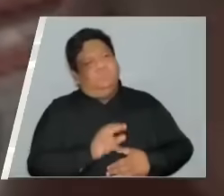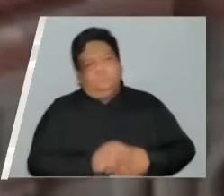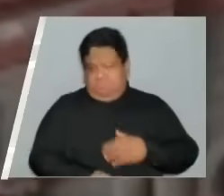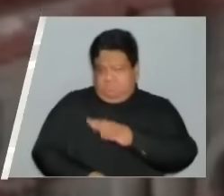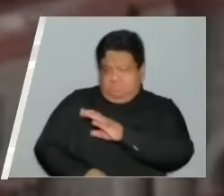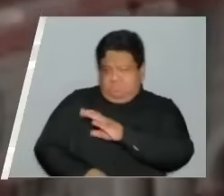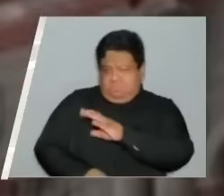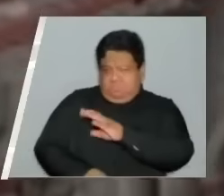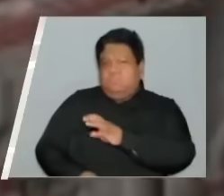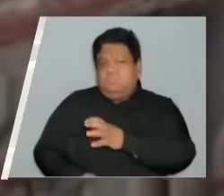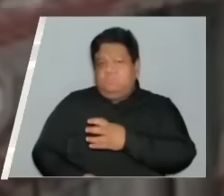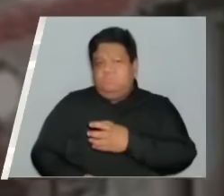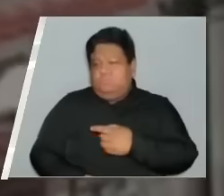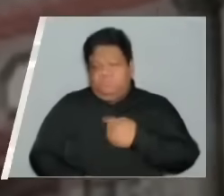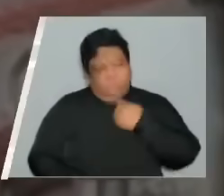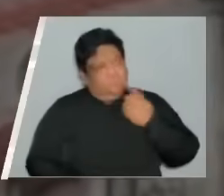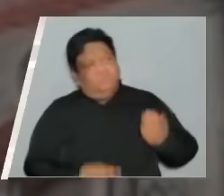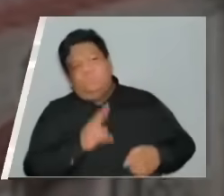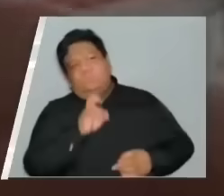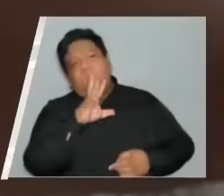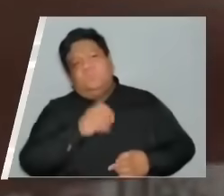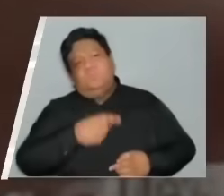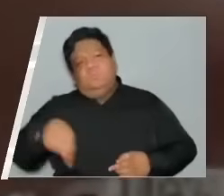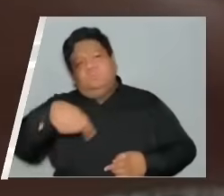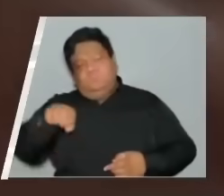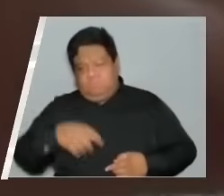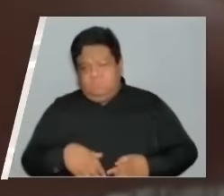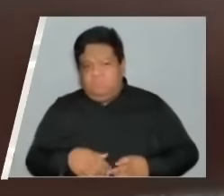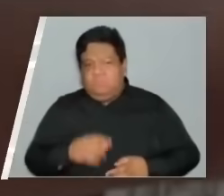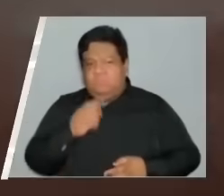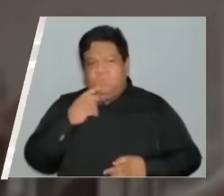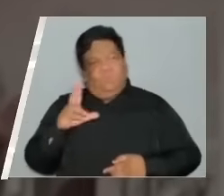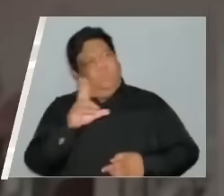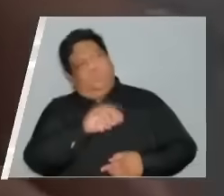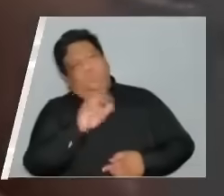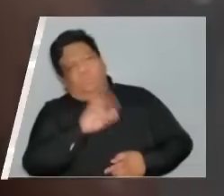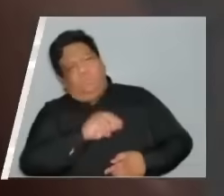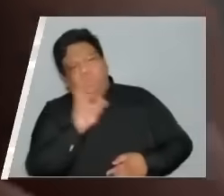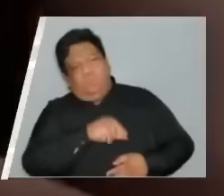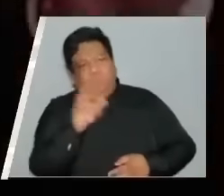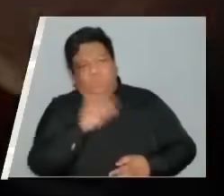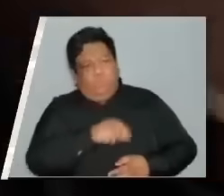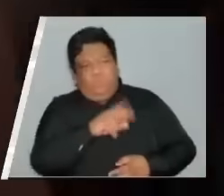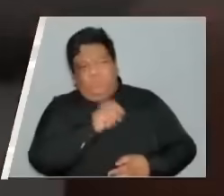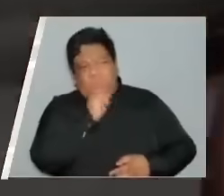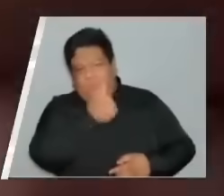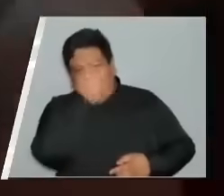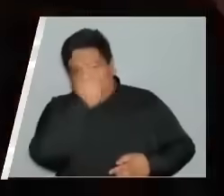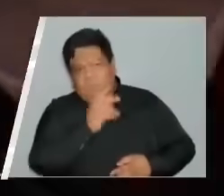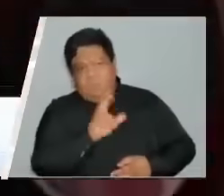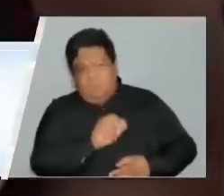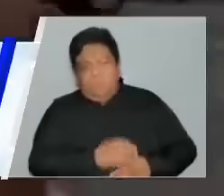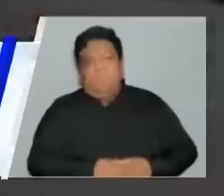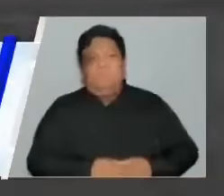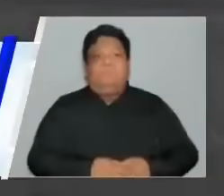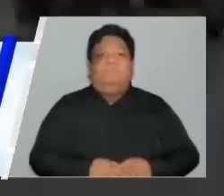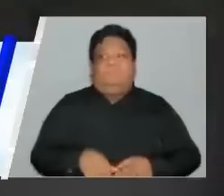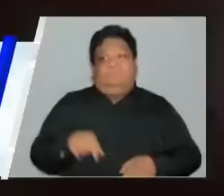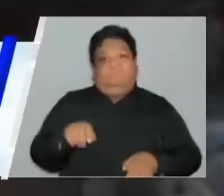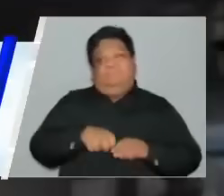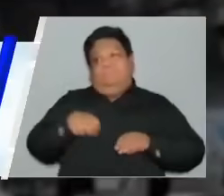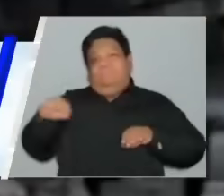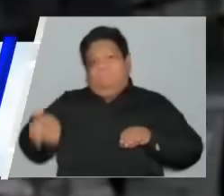250, turn around. I wanted to marketplace, you don't understand me. You don't understand me, right? Pagbaba ng pasahero, nagpatuloy pang